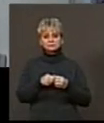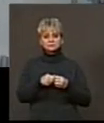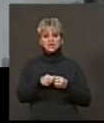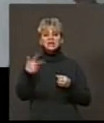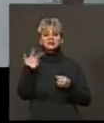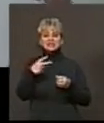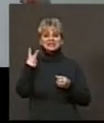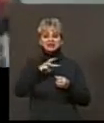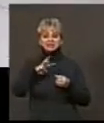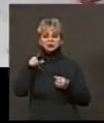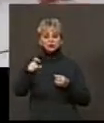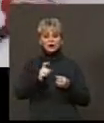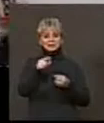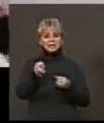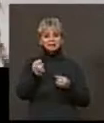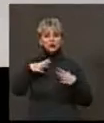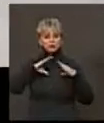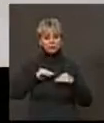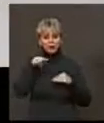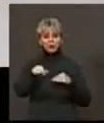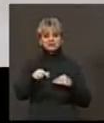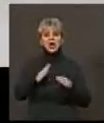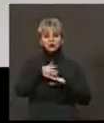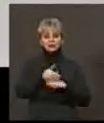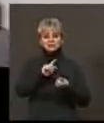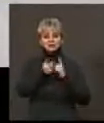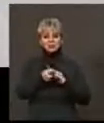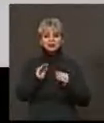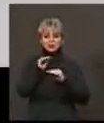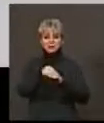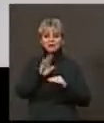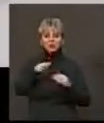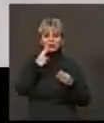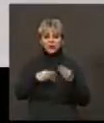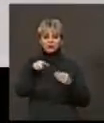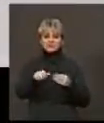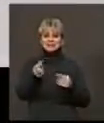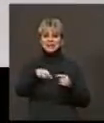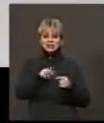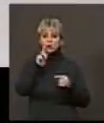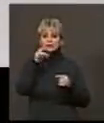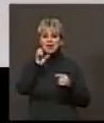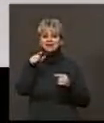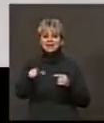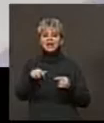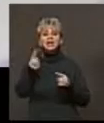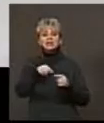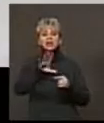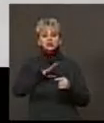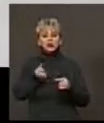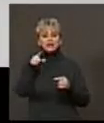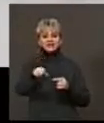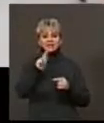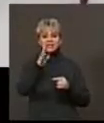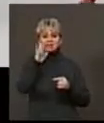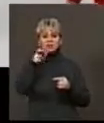В третьей 20-минутке хозяева немного успокоились, а гости, наоборот, прибавили, но пропустили острую контратаку, на острие которой оказался